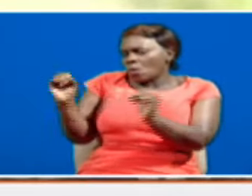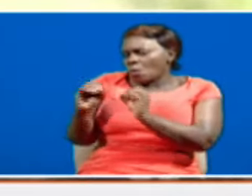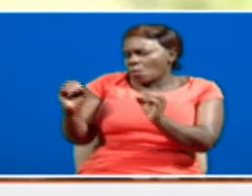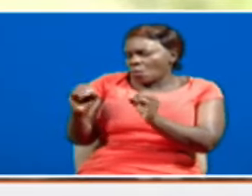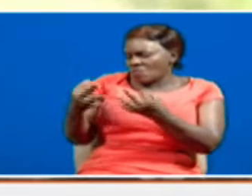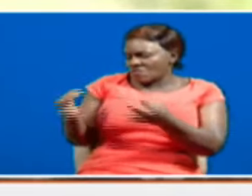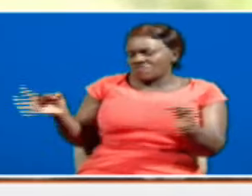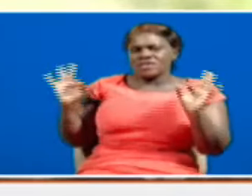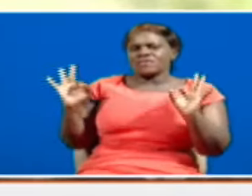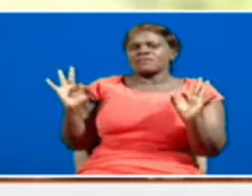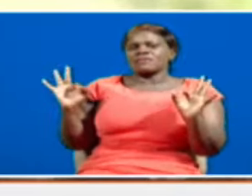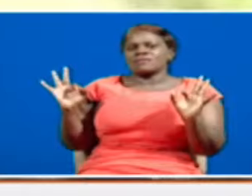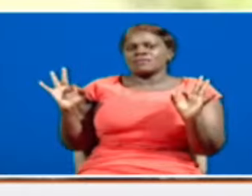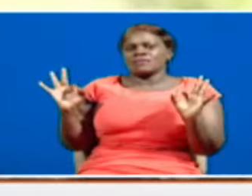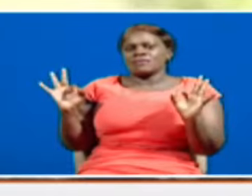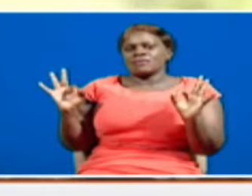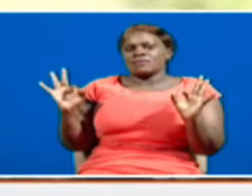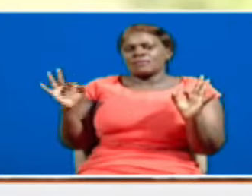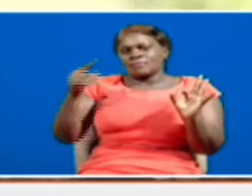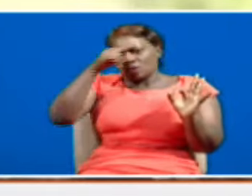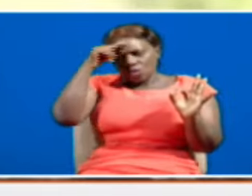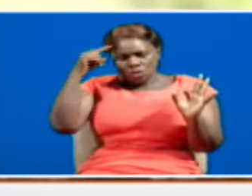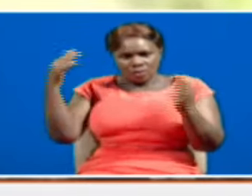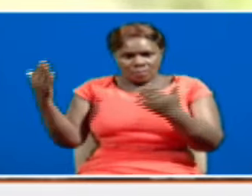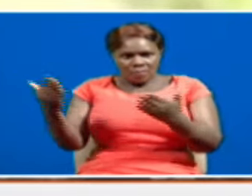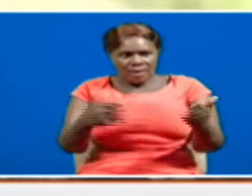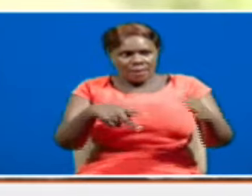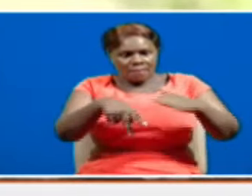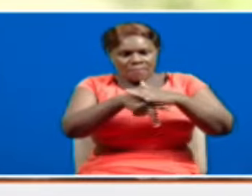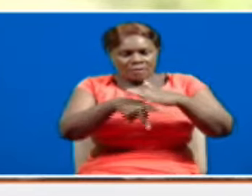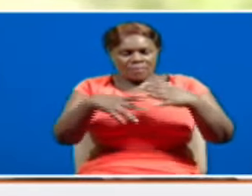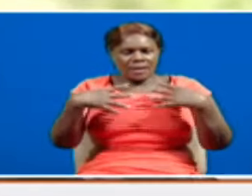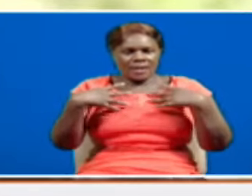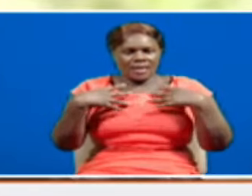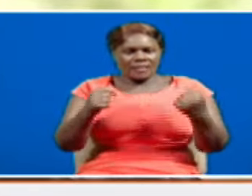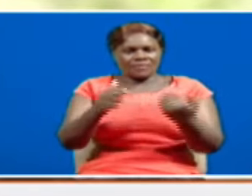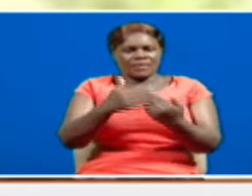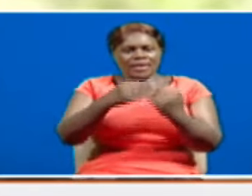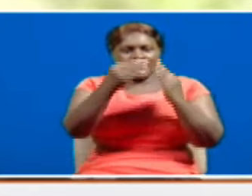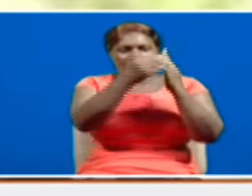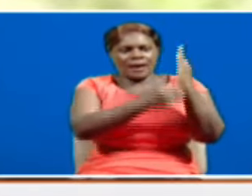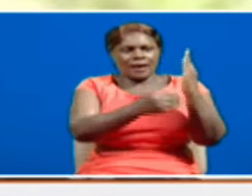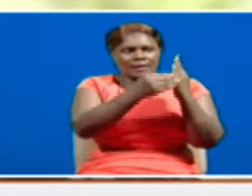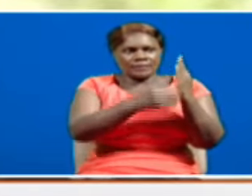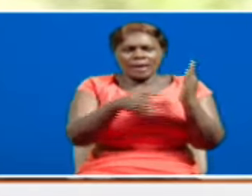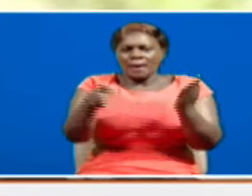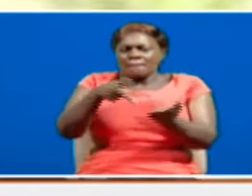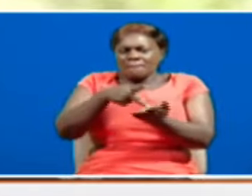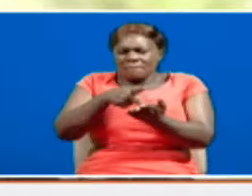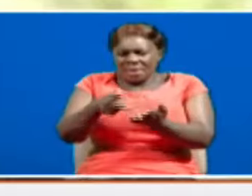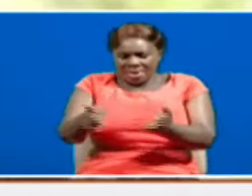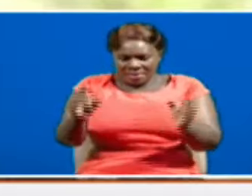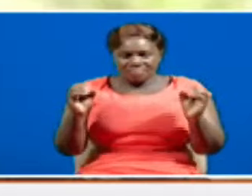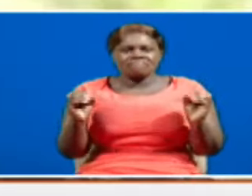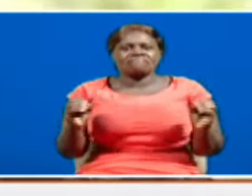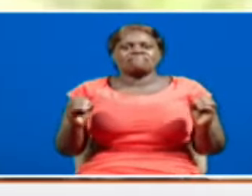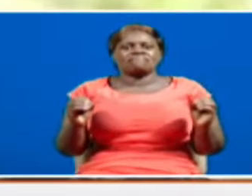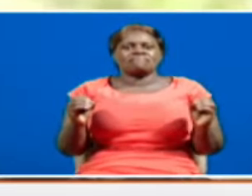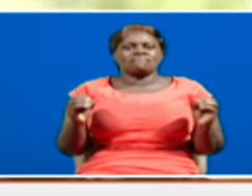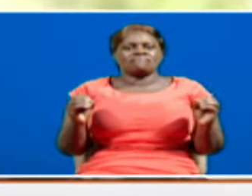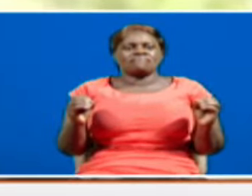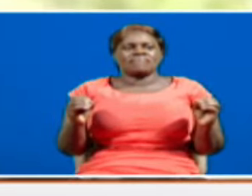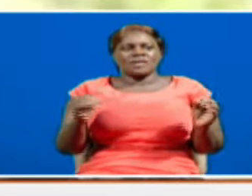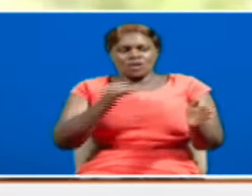chochote. Na ndio kwa maana tulileta primary health care act ya kwamba usilipe chochote.